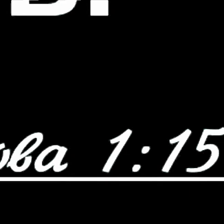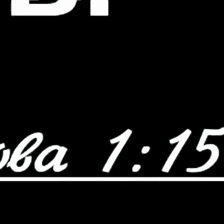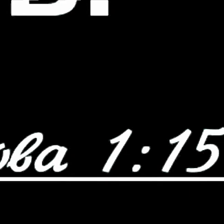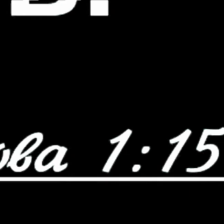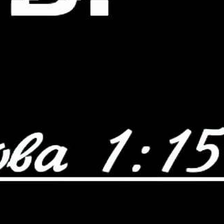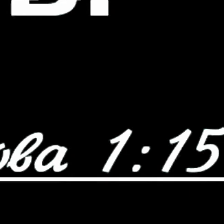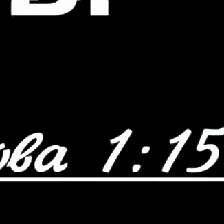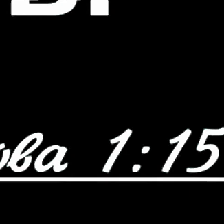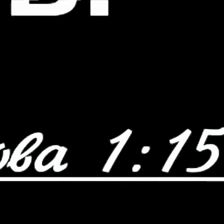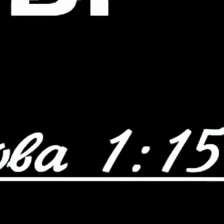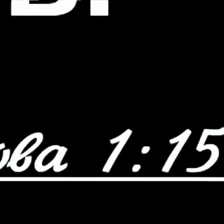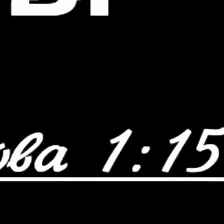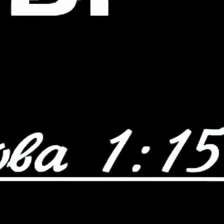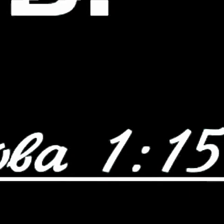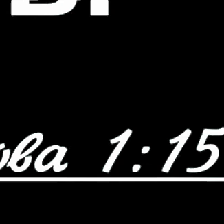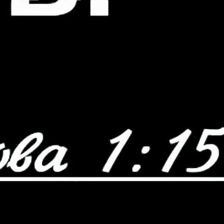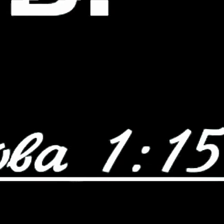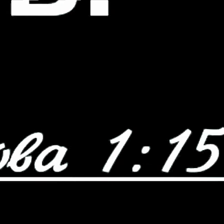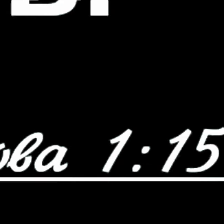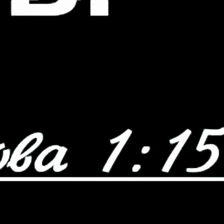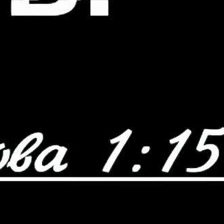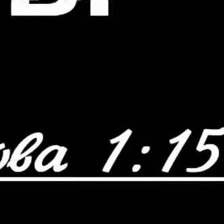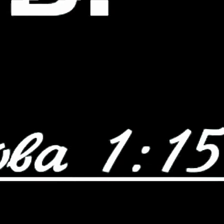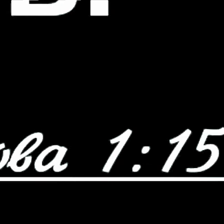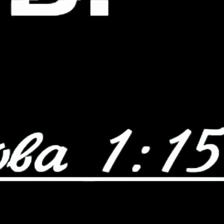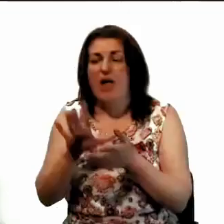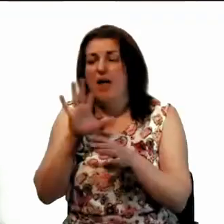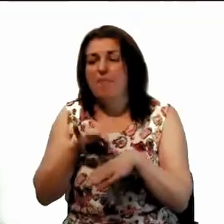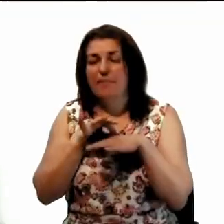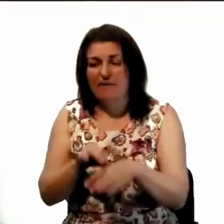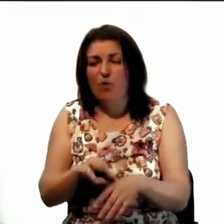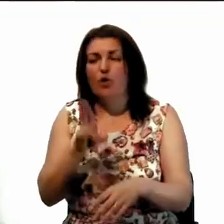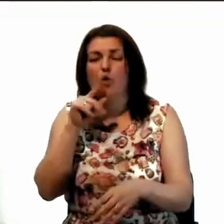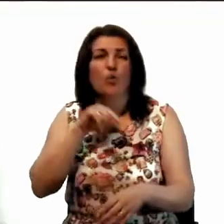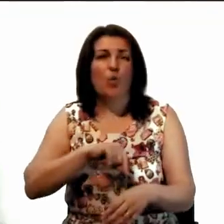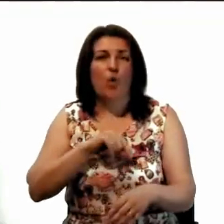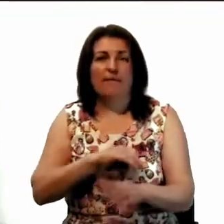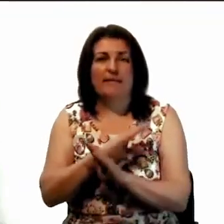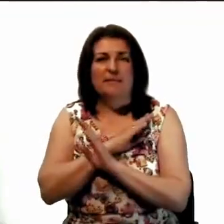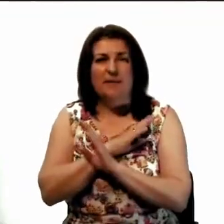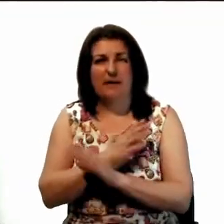Истина в том, что грех уничтожает и приводит к духовной смерти.